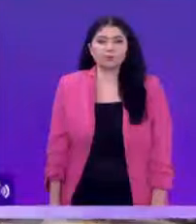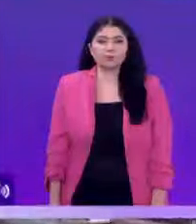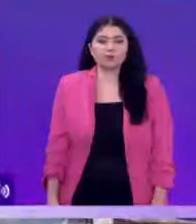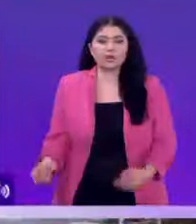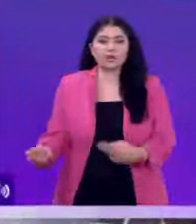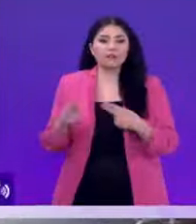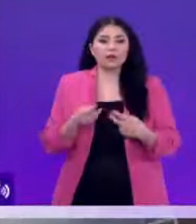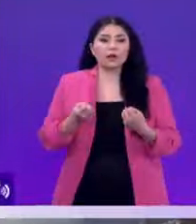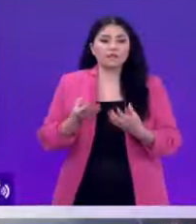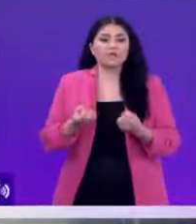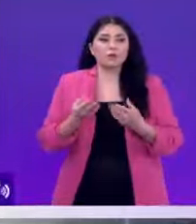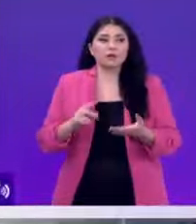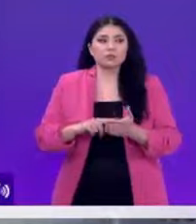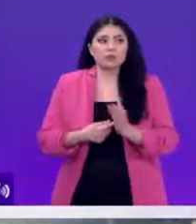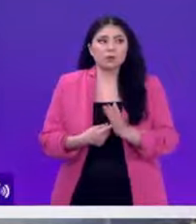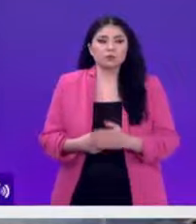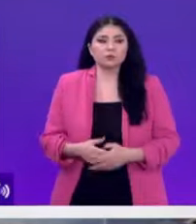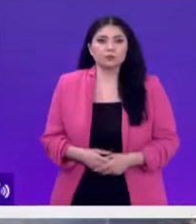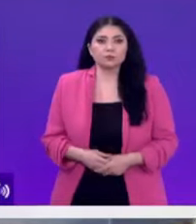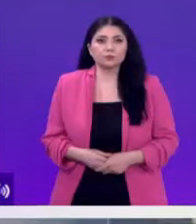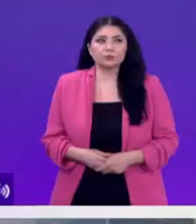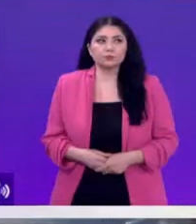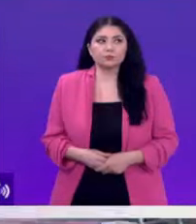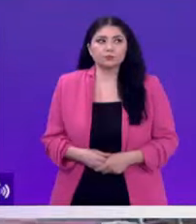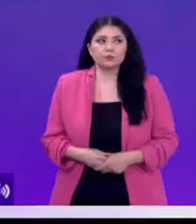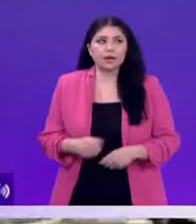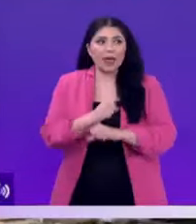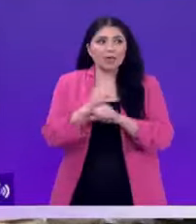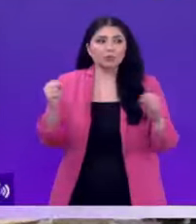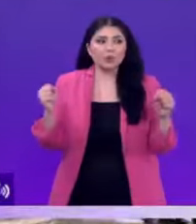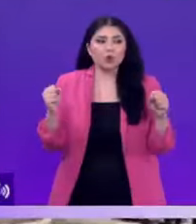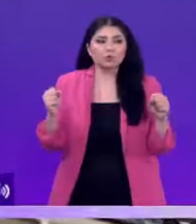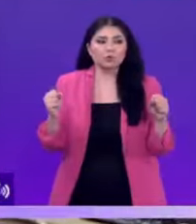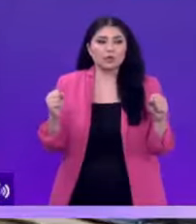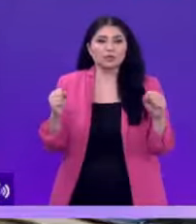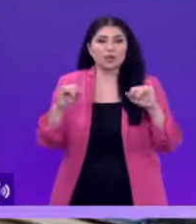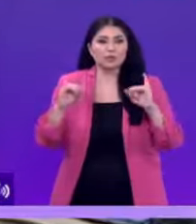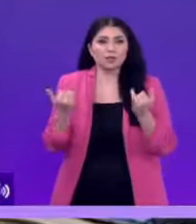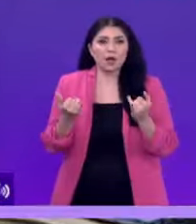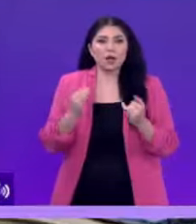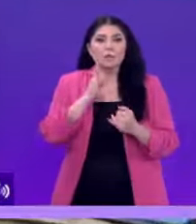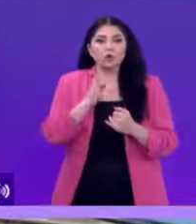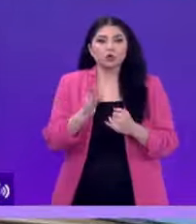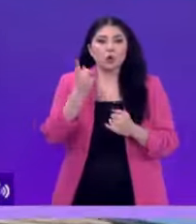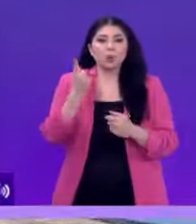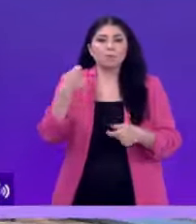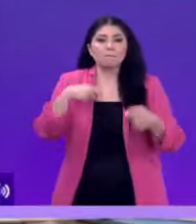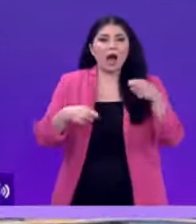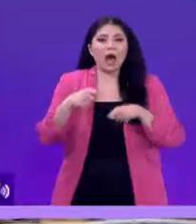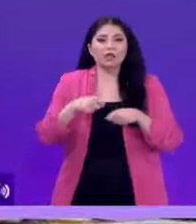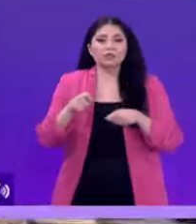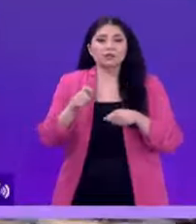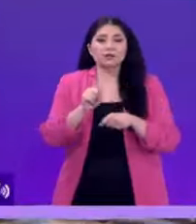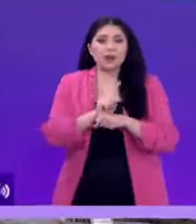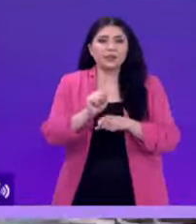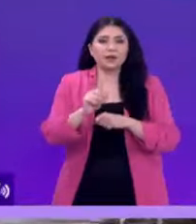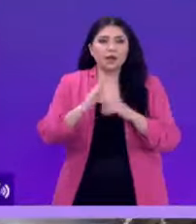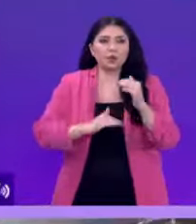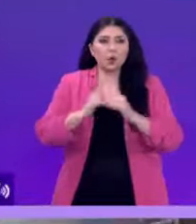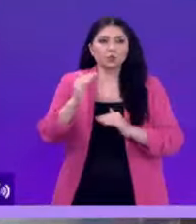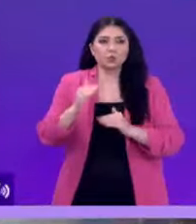Revenim la informația momentului și anume explozia care a avut loc la Botoșani, la un magazin de bricolaj. Știm până